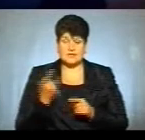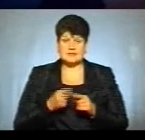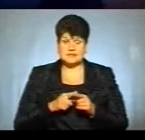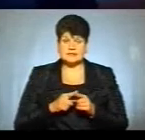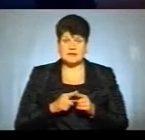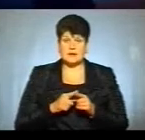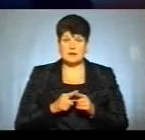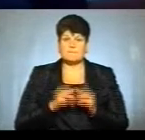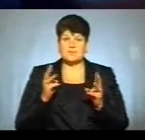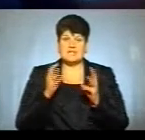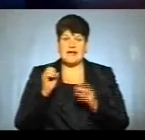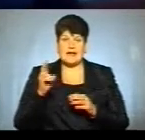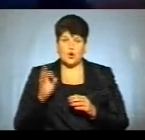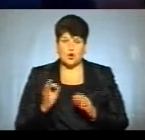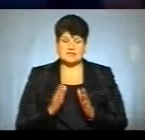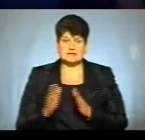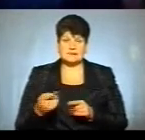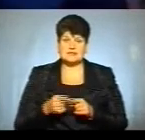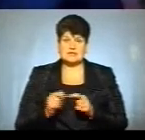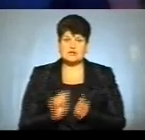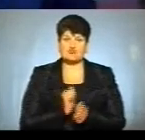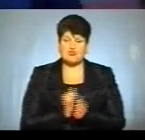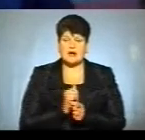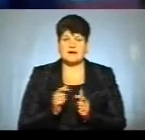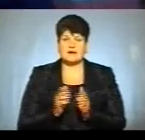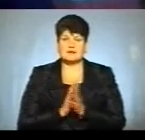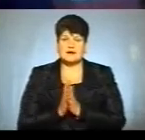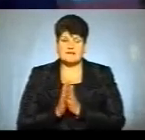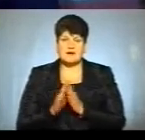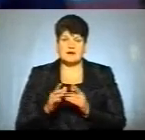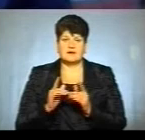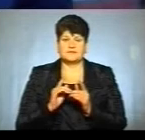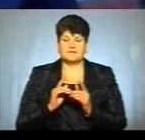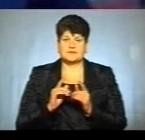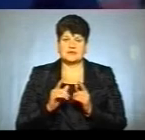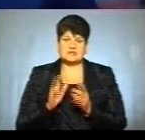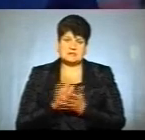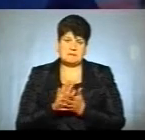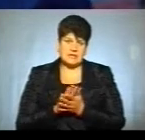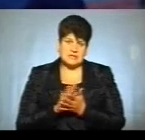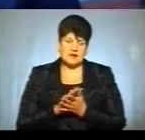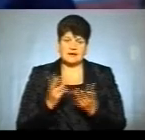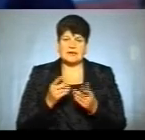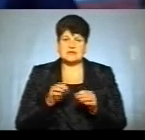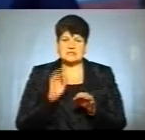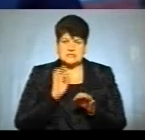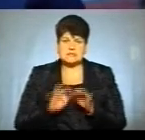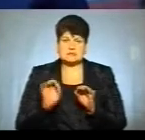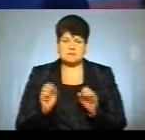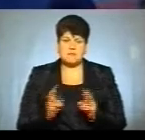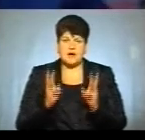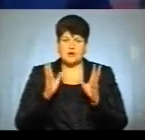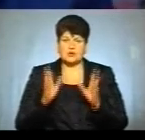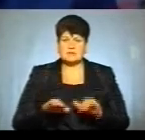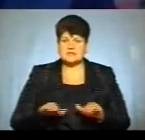пожежі в екосистемах. Мають на увазі, що це суха трава, лісова підстілка чи сміття, яке спалюють